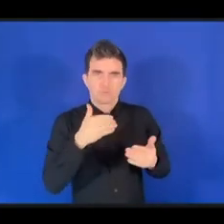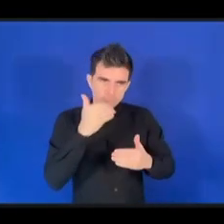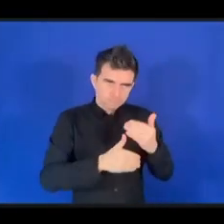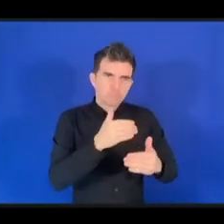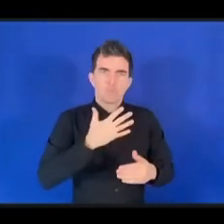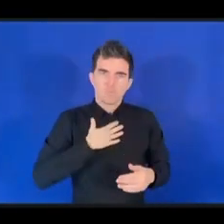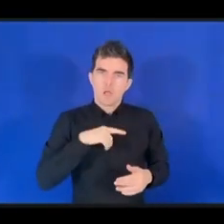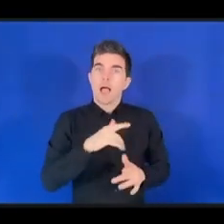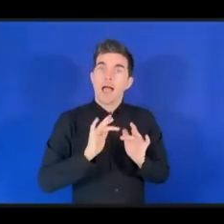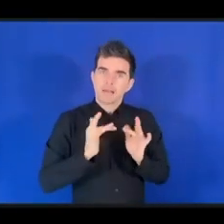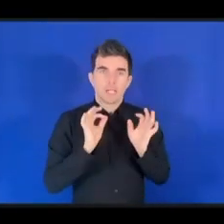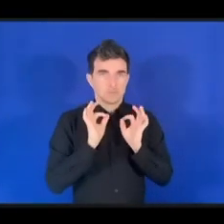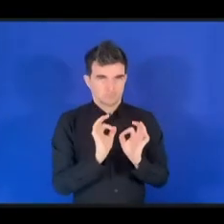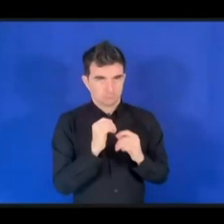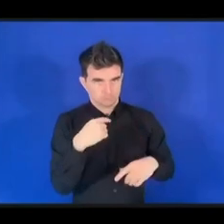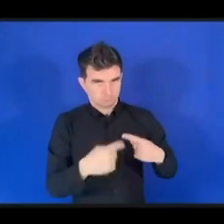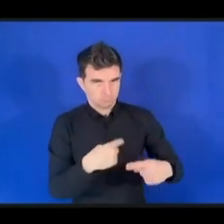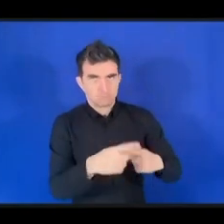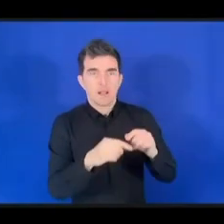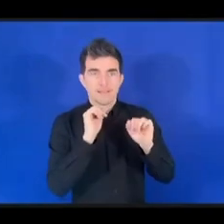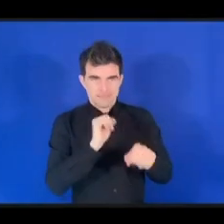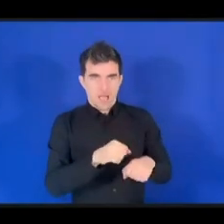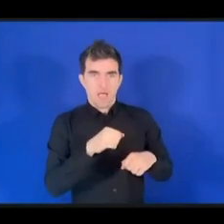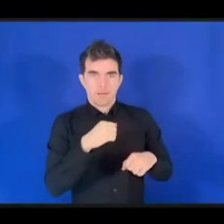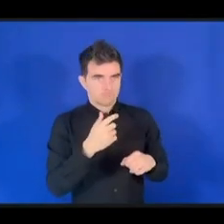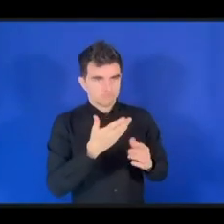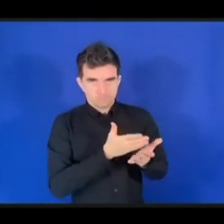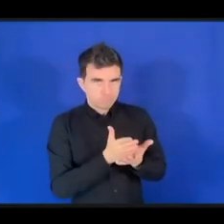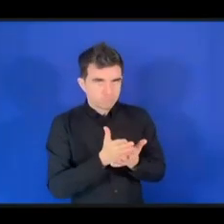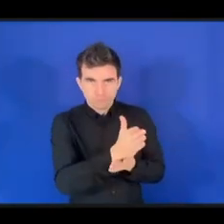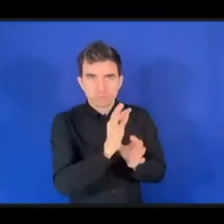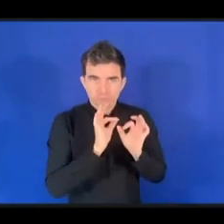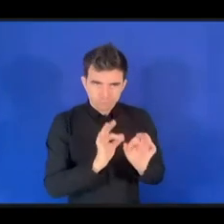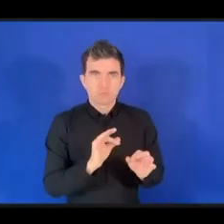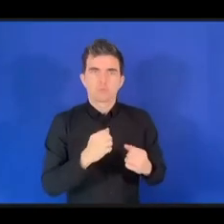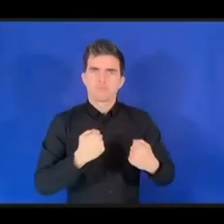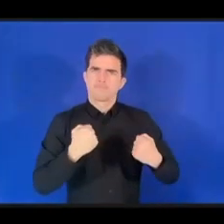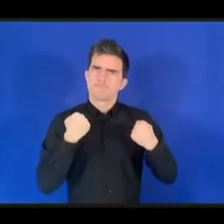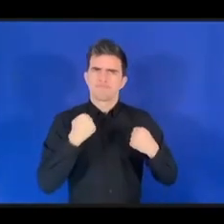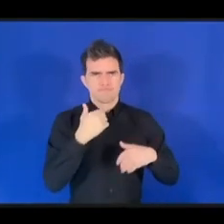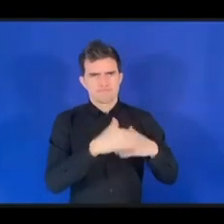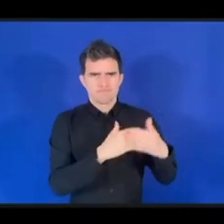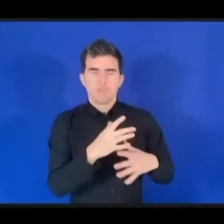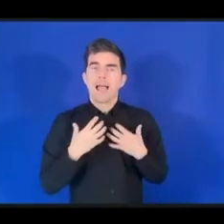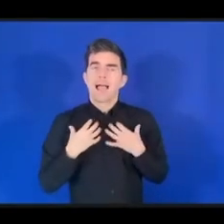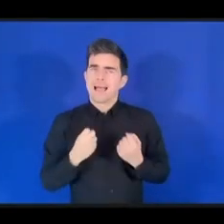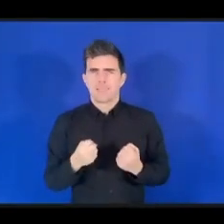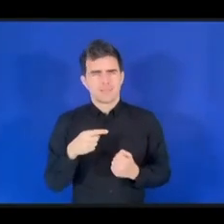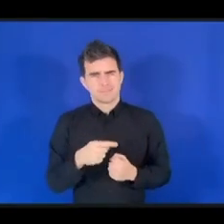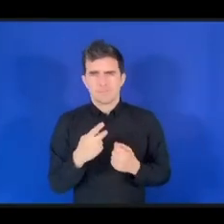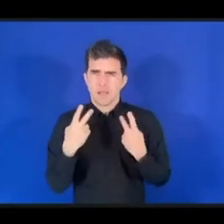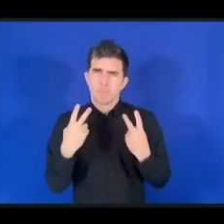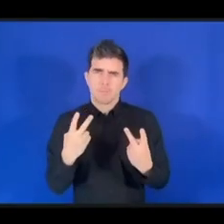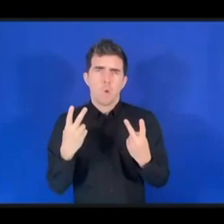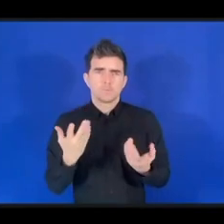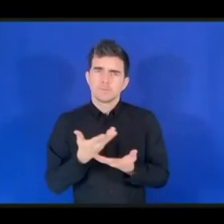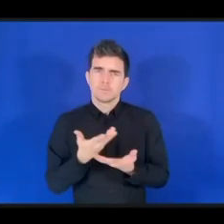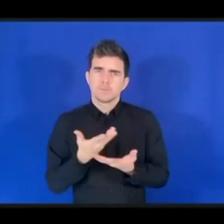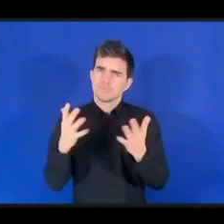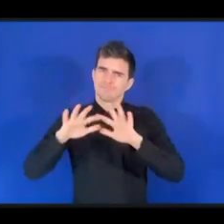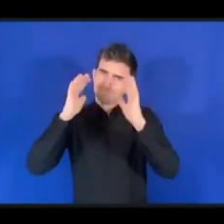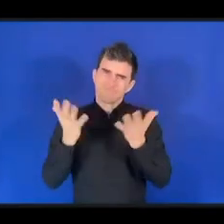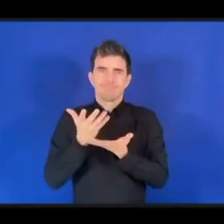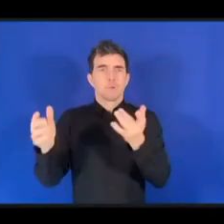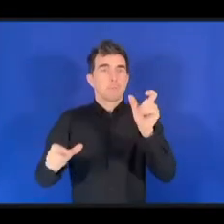التزامهم واظهارهم الدعم للمؤسسات والعمليات التي تحافظ على استمرار عمل